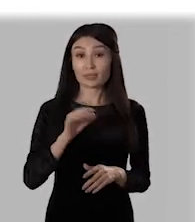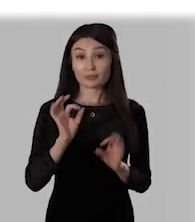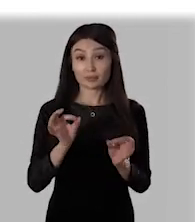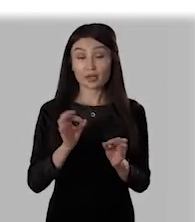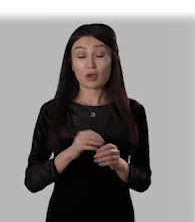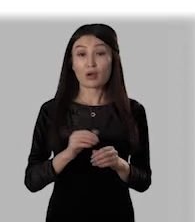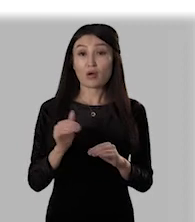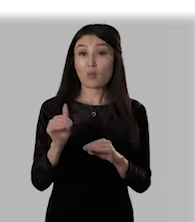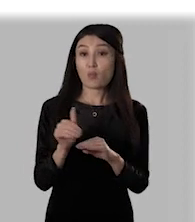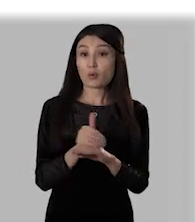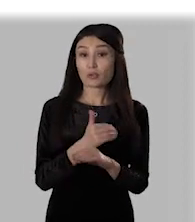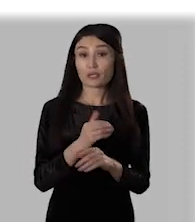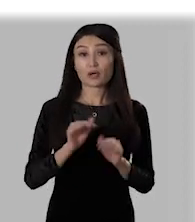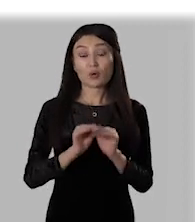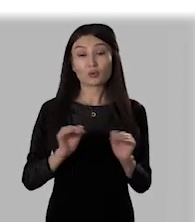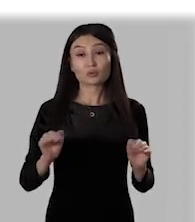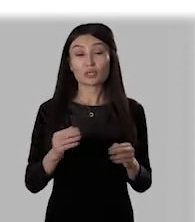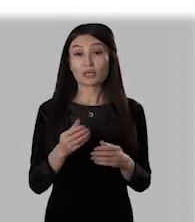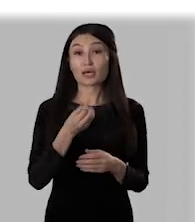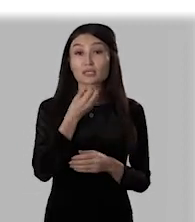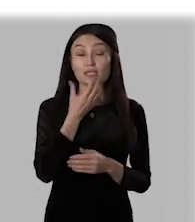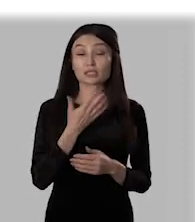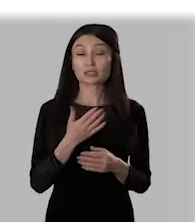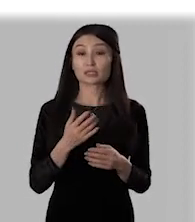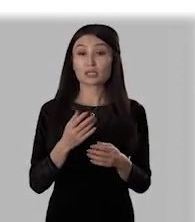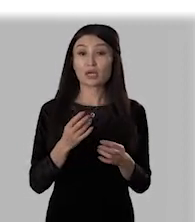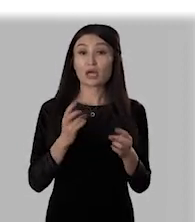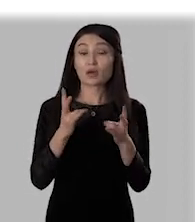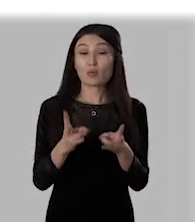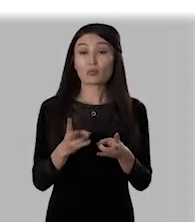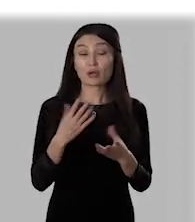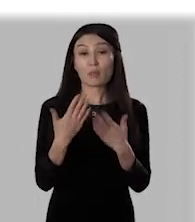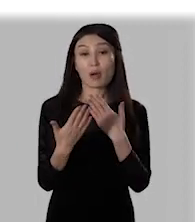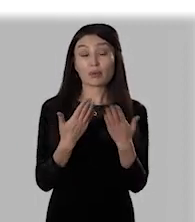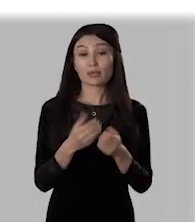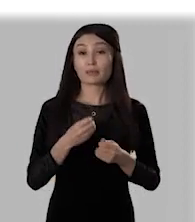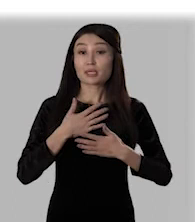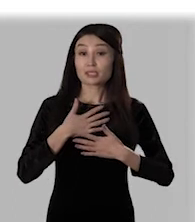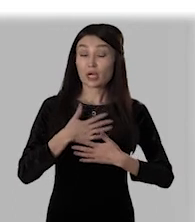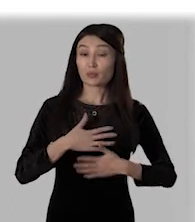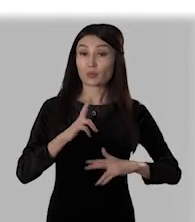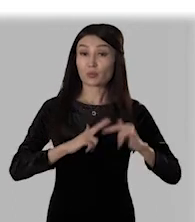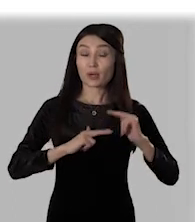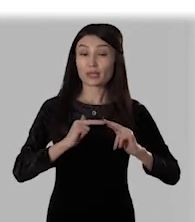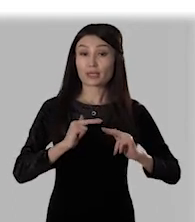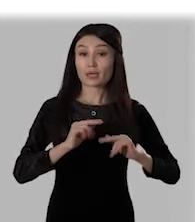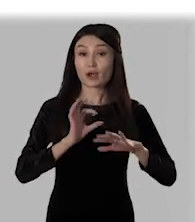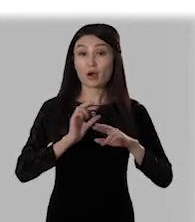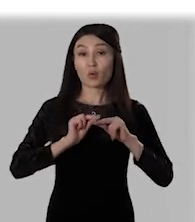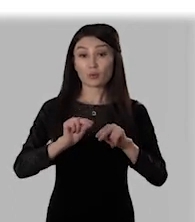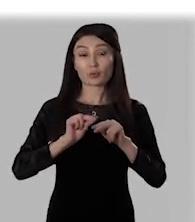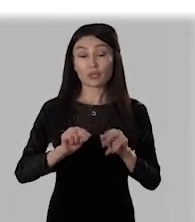Боорукер окуучуларга жакшы, жумшак мамиле кылып, жагымдуу маанайда окутат.